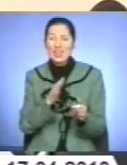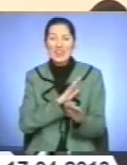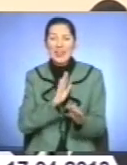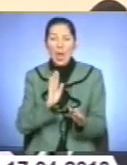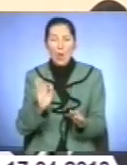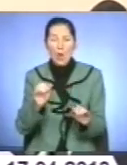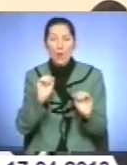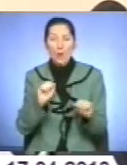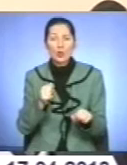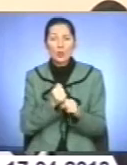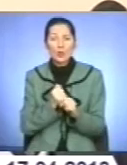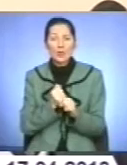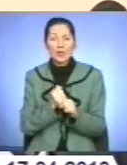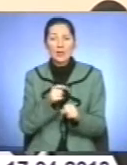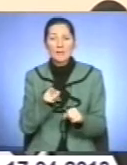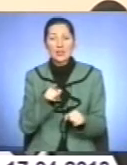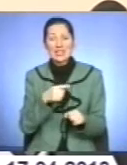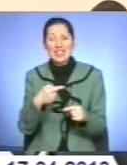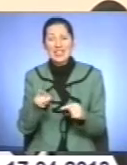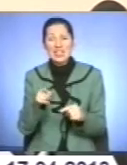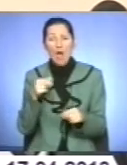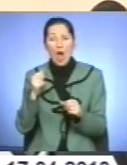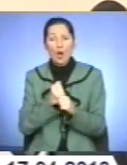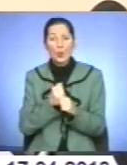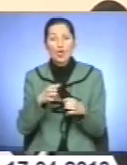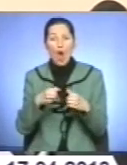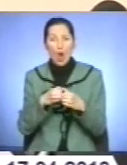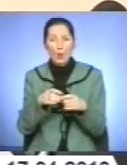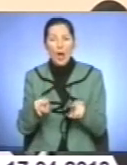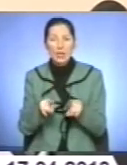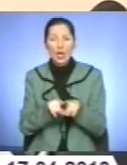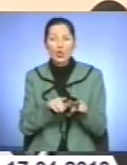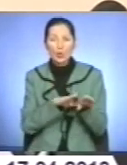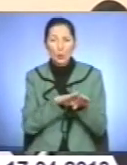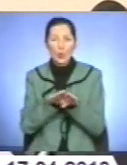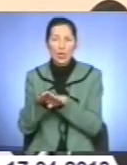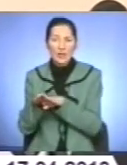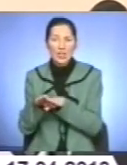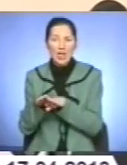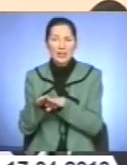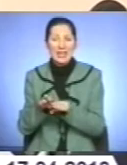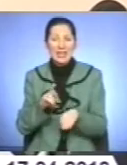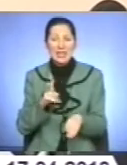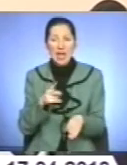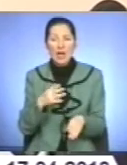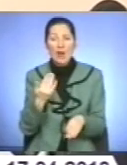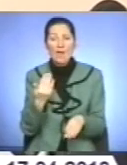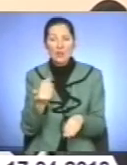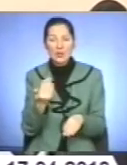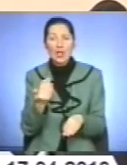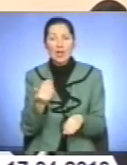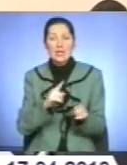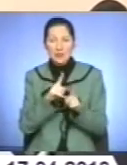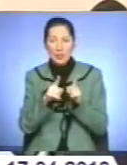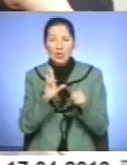можуть попрацювати в тій чи інших робочих групах і теж порівняти, як в них змінилося